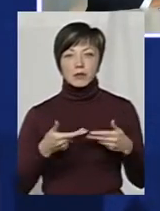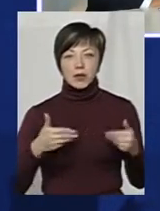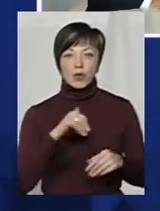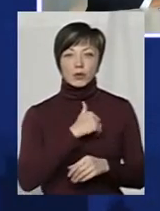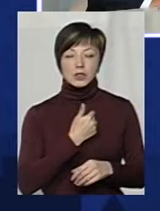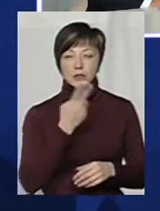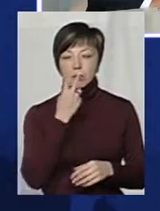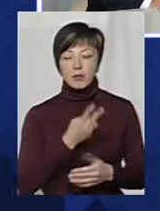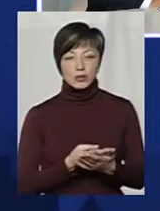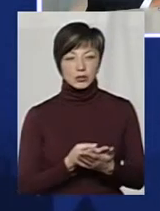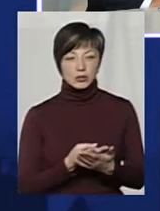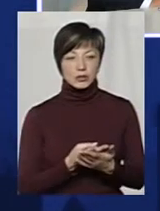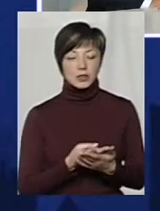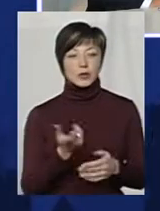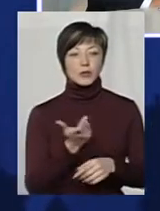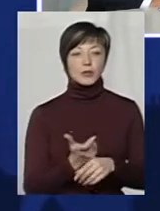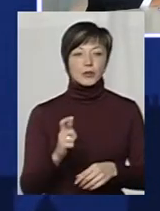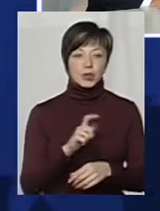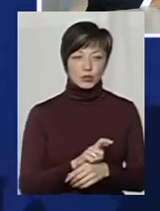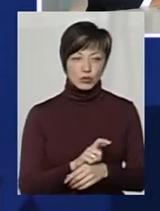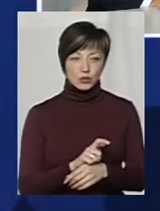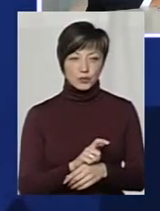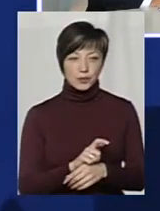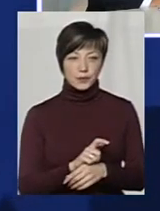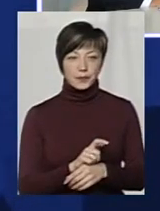би бачити більшою.